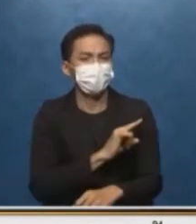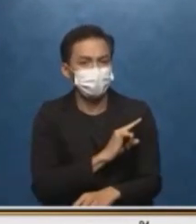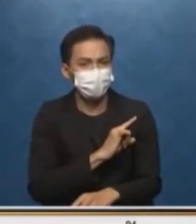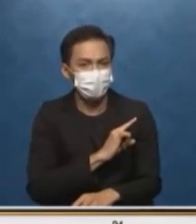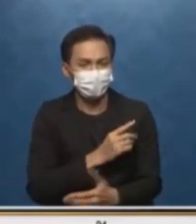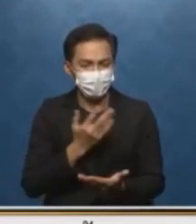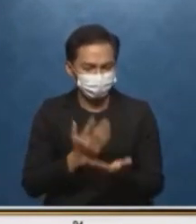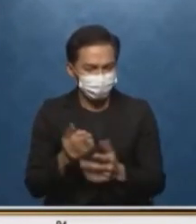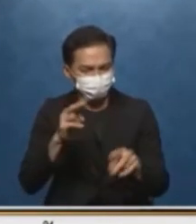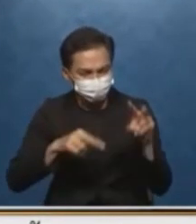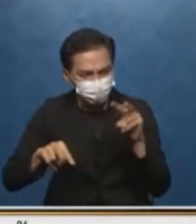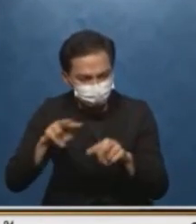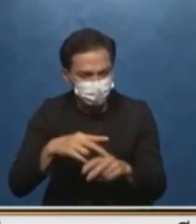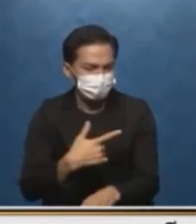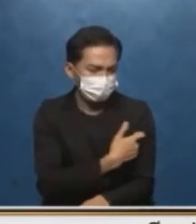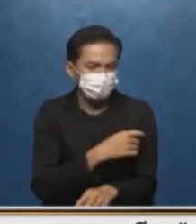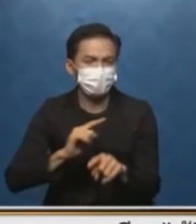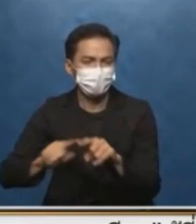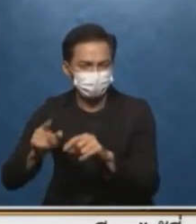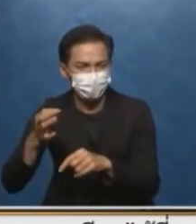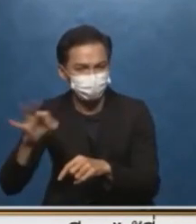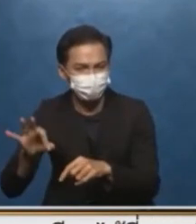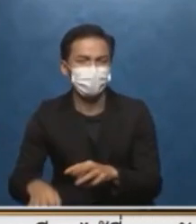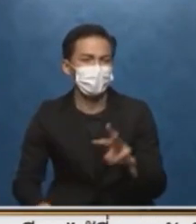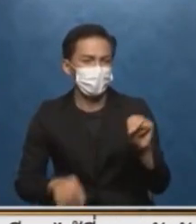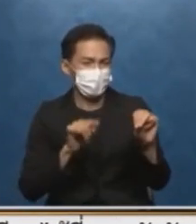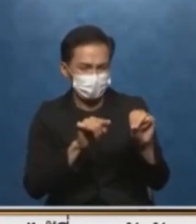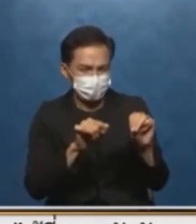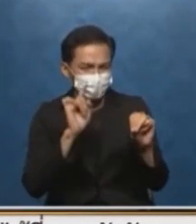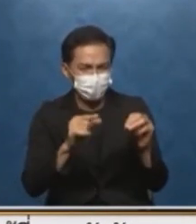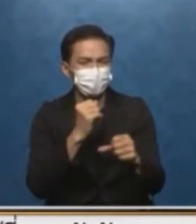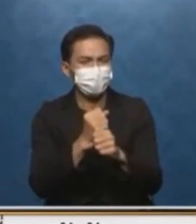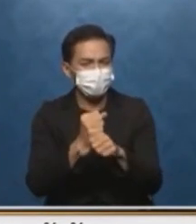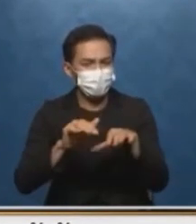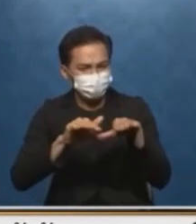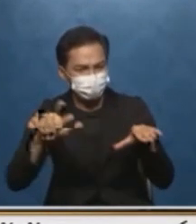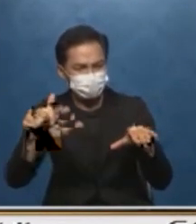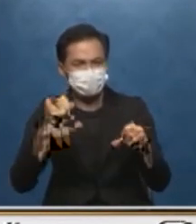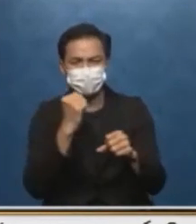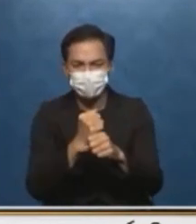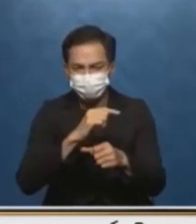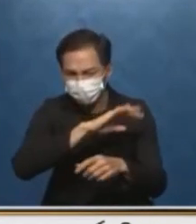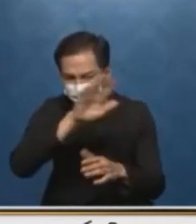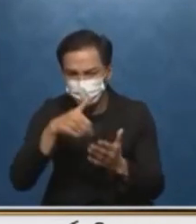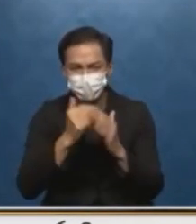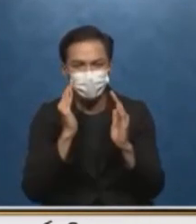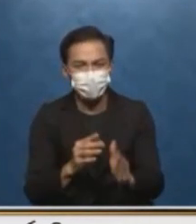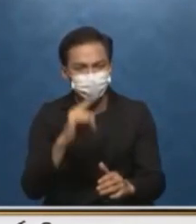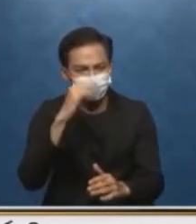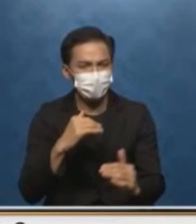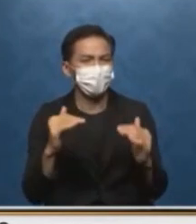ายนี่คือ1ประเด็นมาตรา55บอกเลยนะคะว่าจะต้องมีประสิทธิภาพและทั่วถึงอย่างเท่าเทียมรัฐบาลกำ